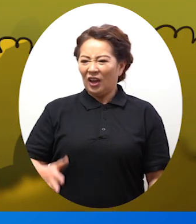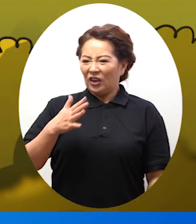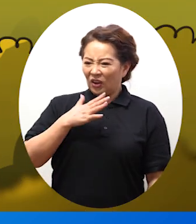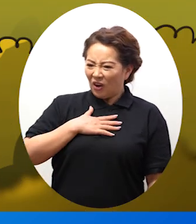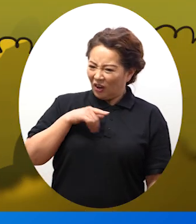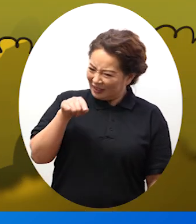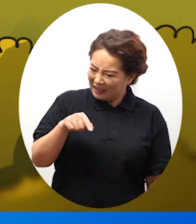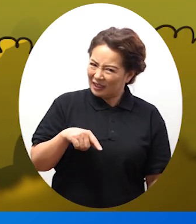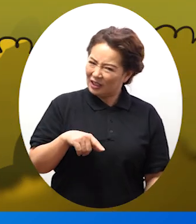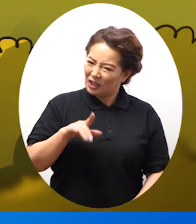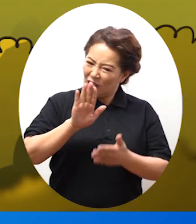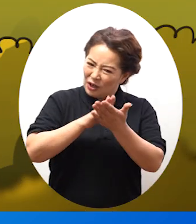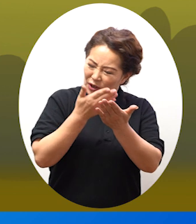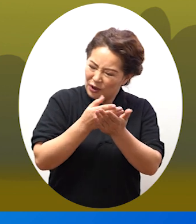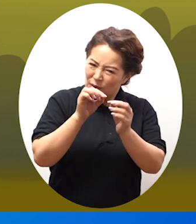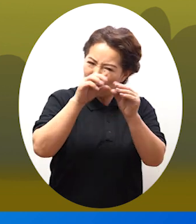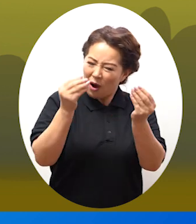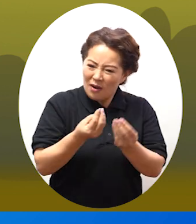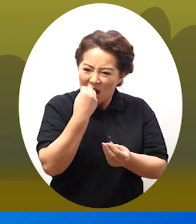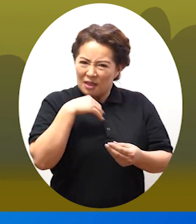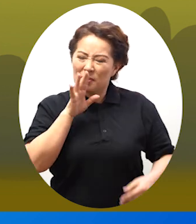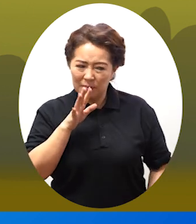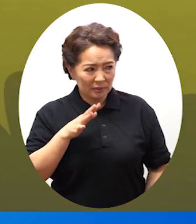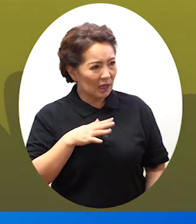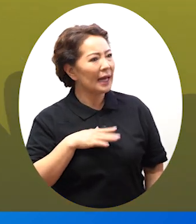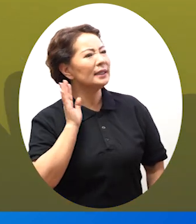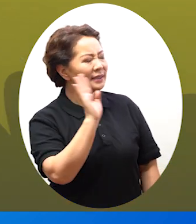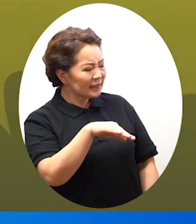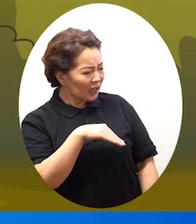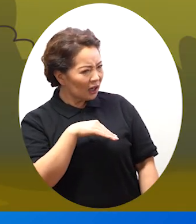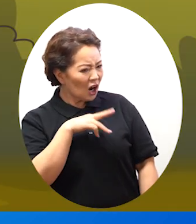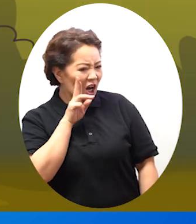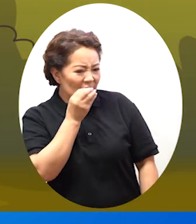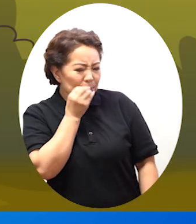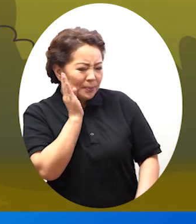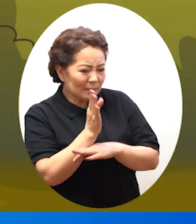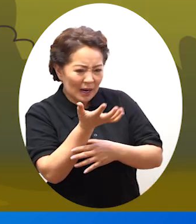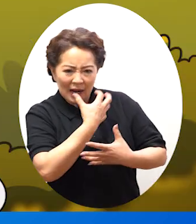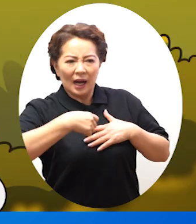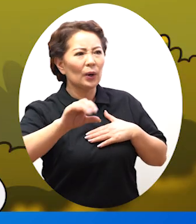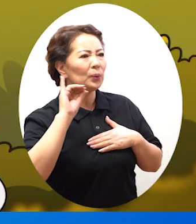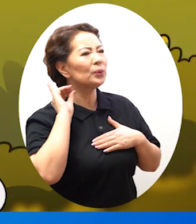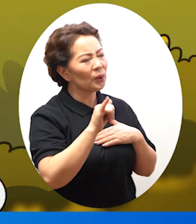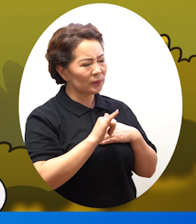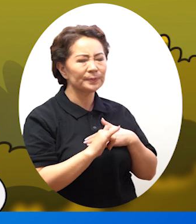Өнхрөөшийг мэ сая идэх гэж байна штэ. Өдрийн хоолноос минь салгана гинэ.